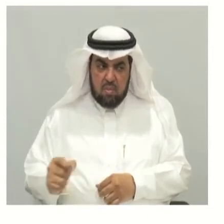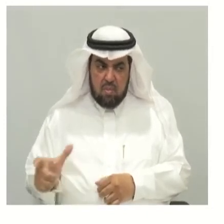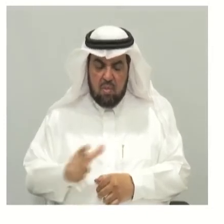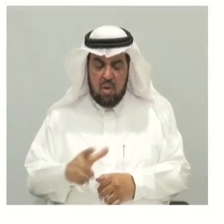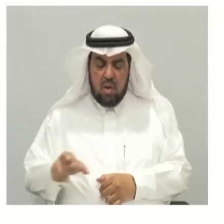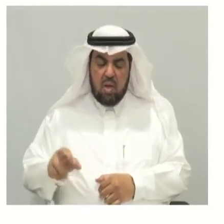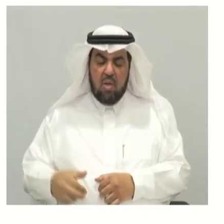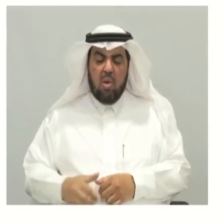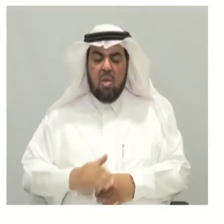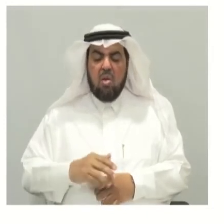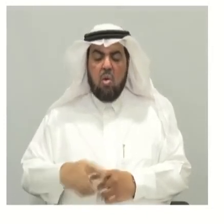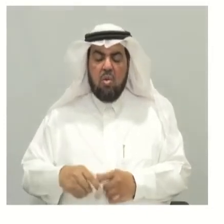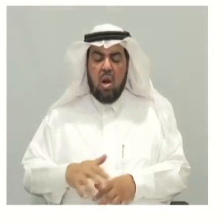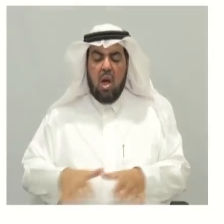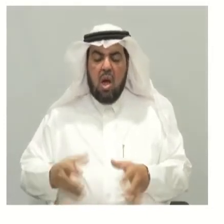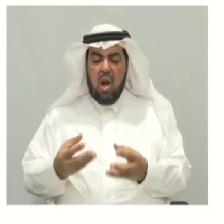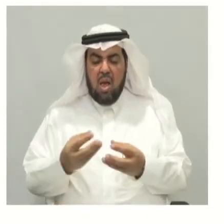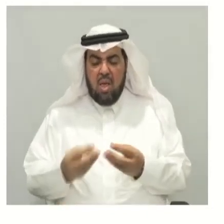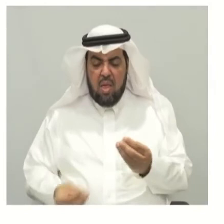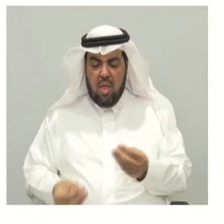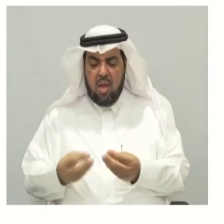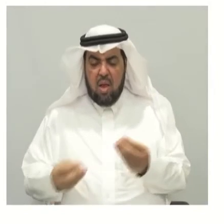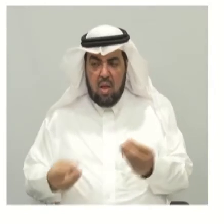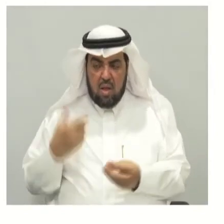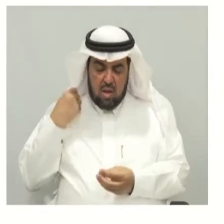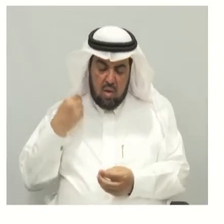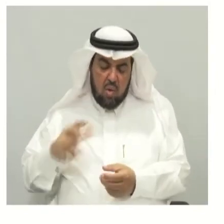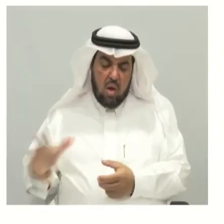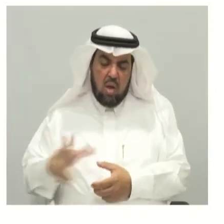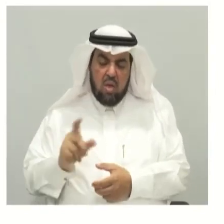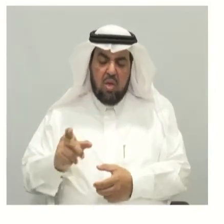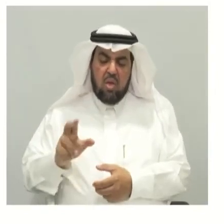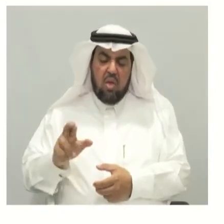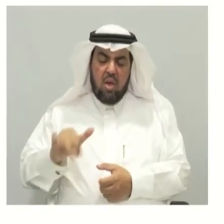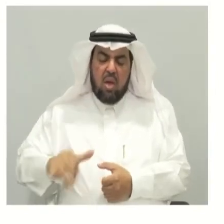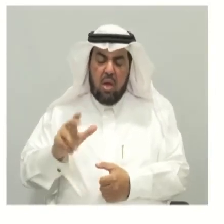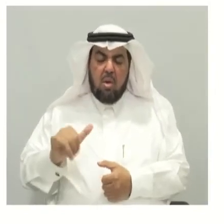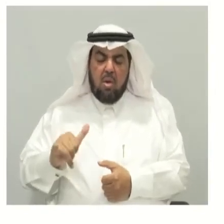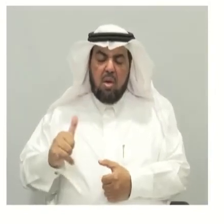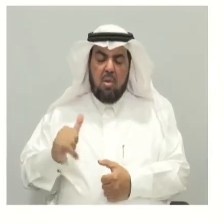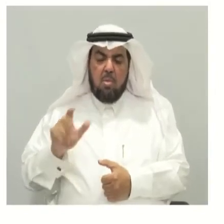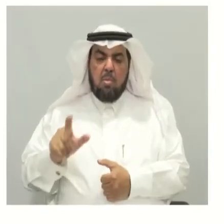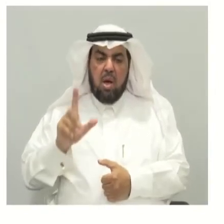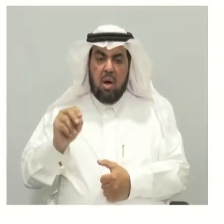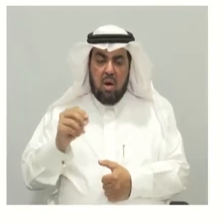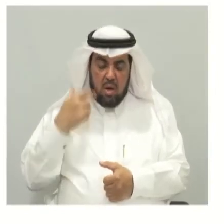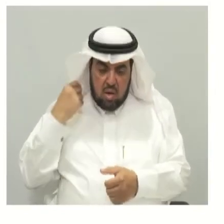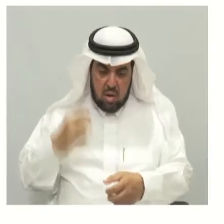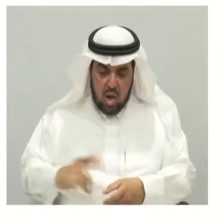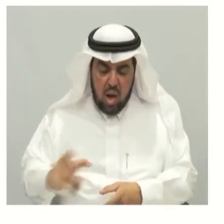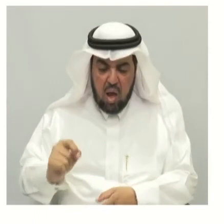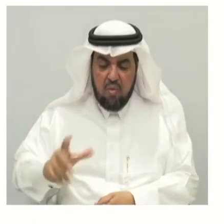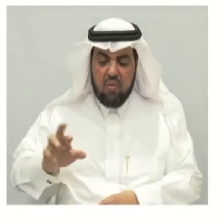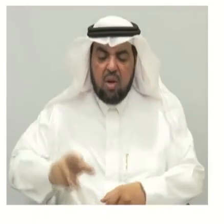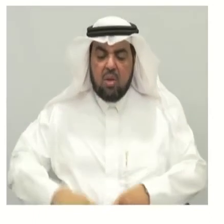في الحالة ماذا؟ السائل اللي هو ماذا؟ اللي هو الزئبق وأغلبها. وأيضاً عندي لا فلز في الحالة السائلة